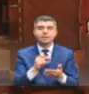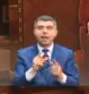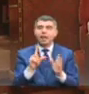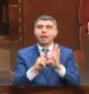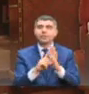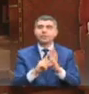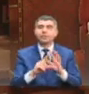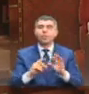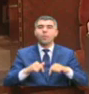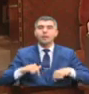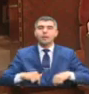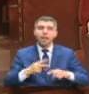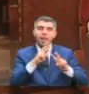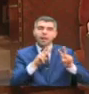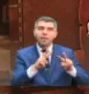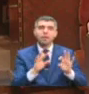العرض